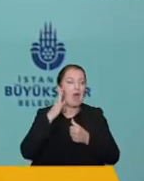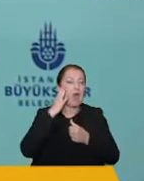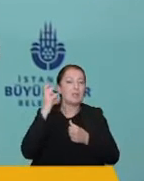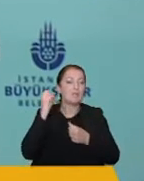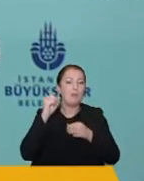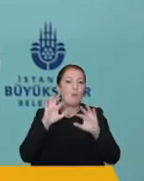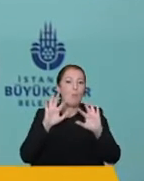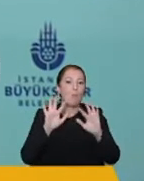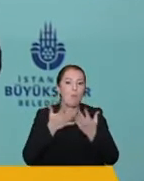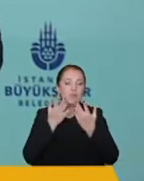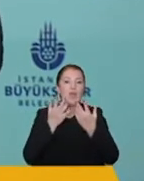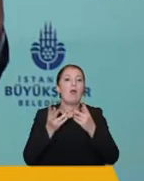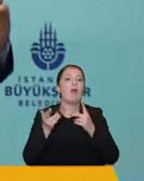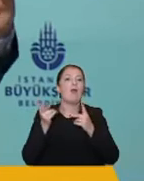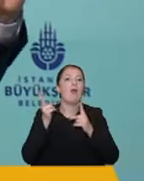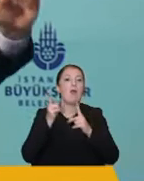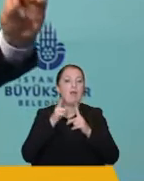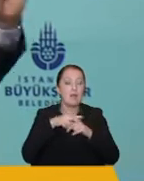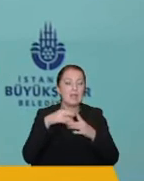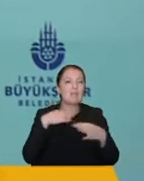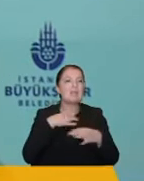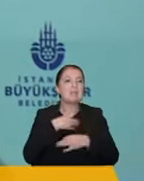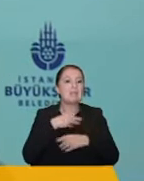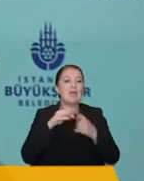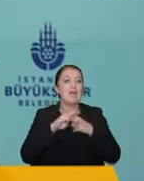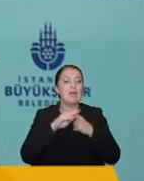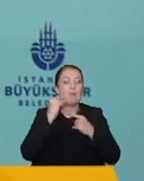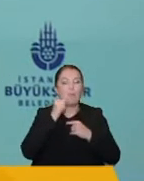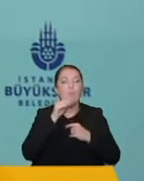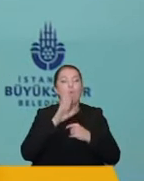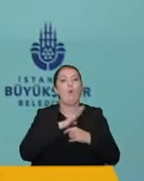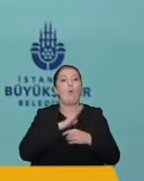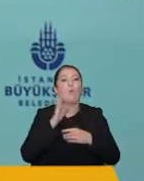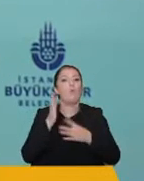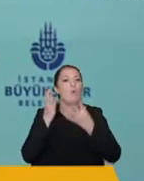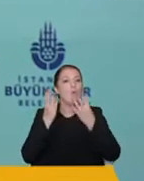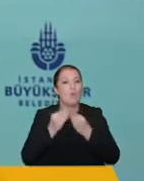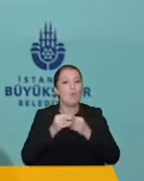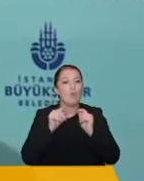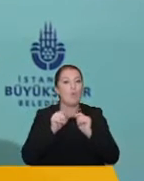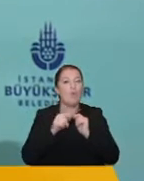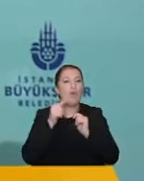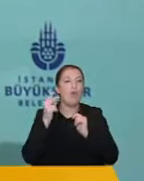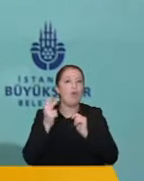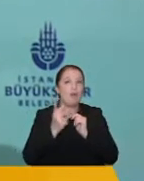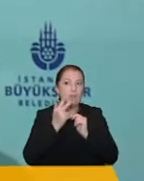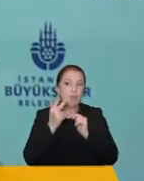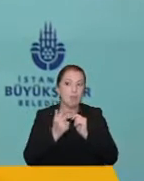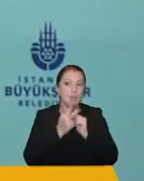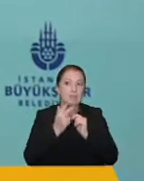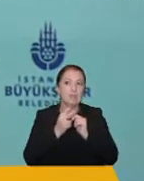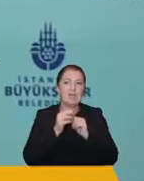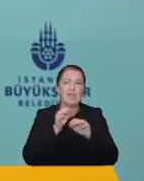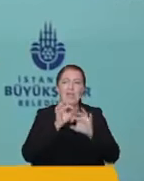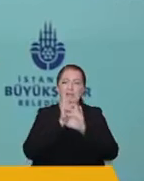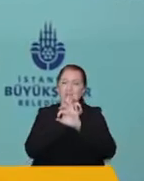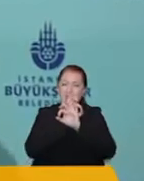bozarak katan Sayın Ekrem İmamoğlu oldu. Bu kadar